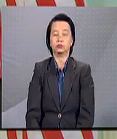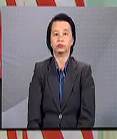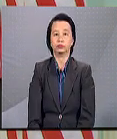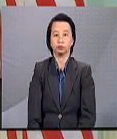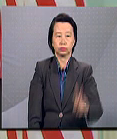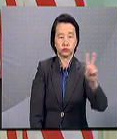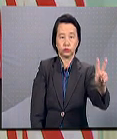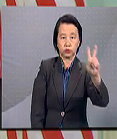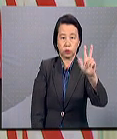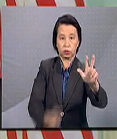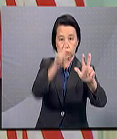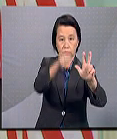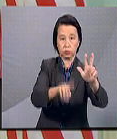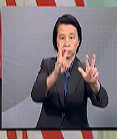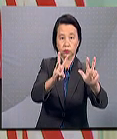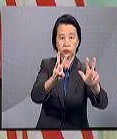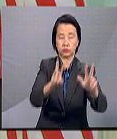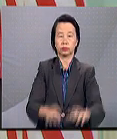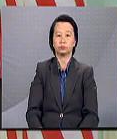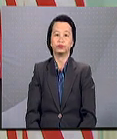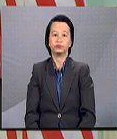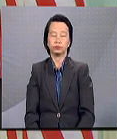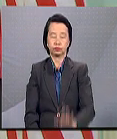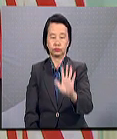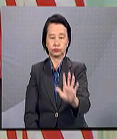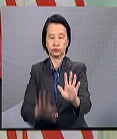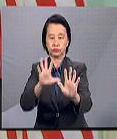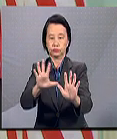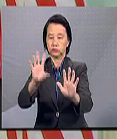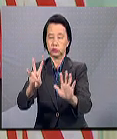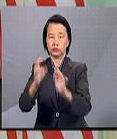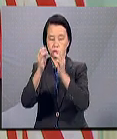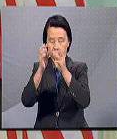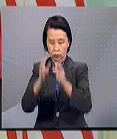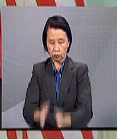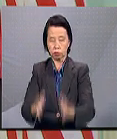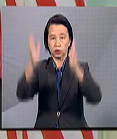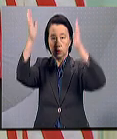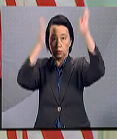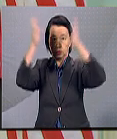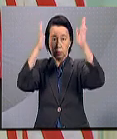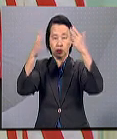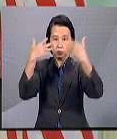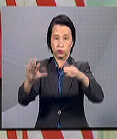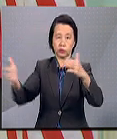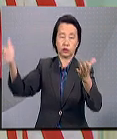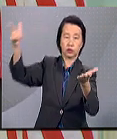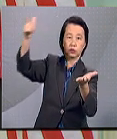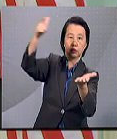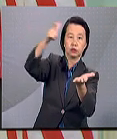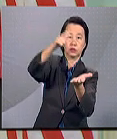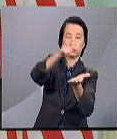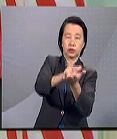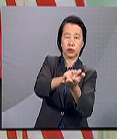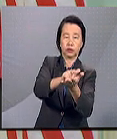Pada 23 Jun, sebanyak 557 rakyat Malaysia telah pulang